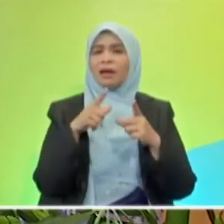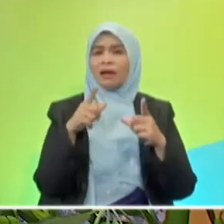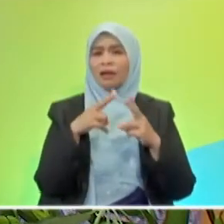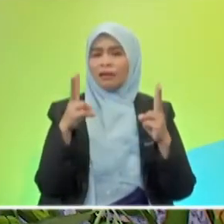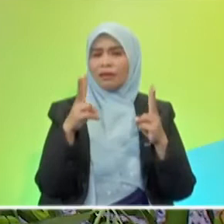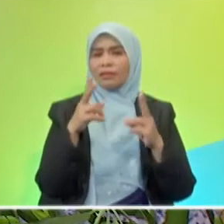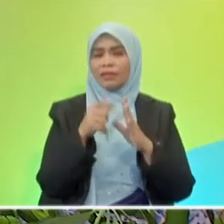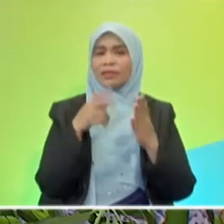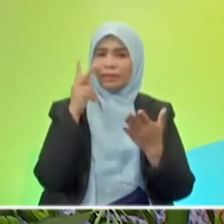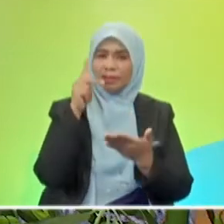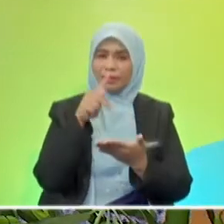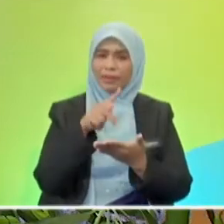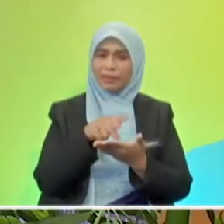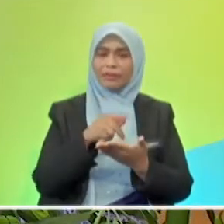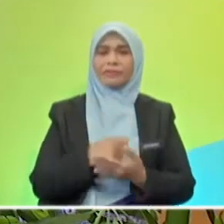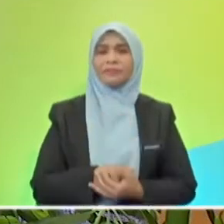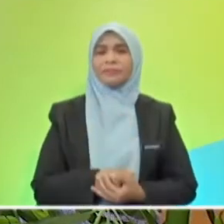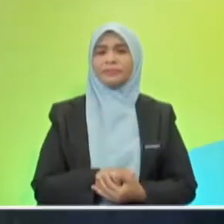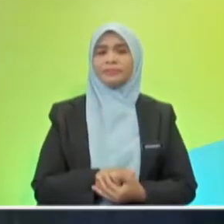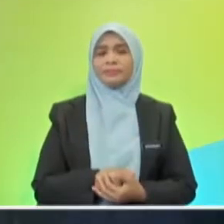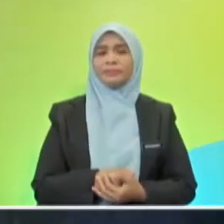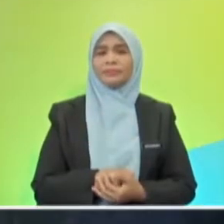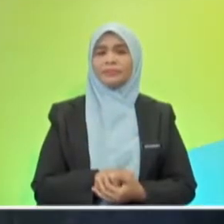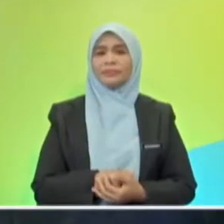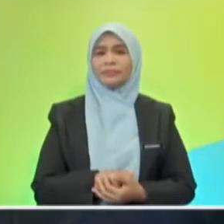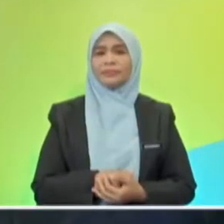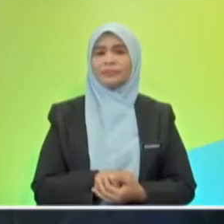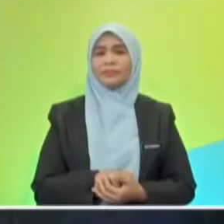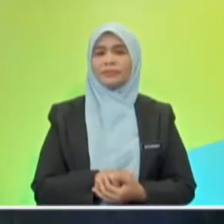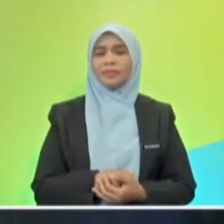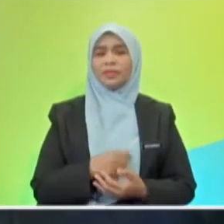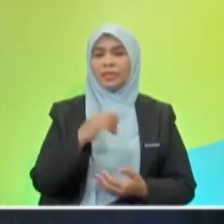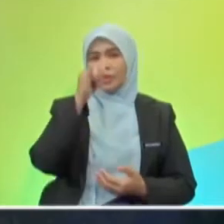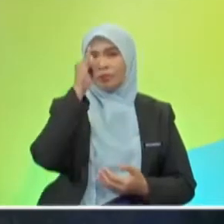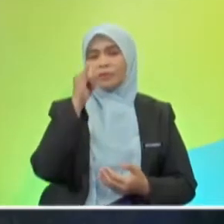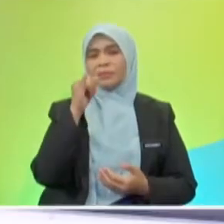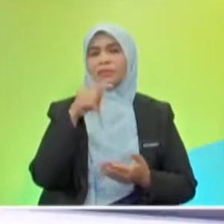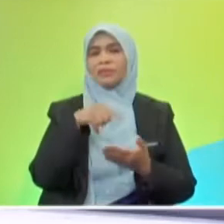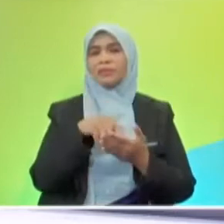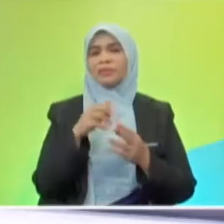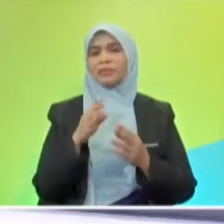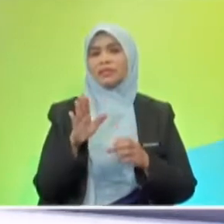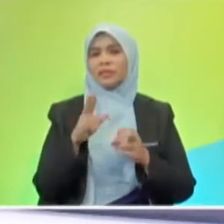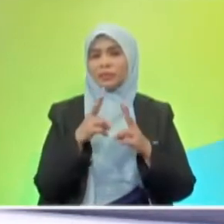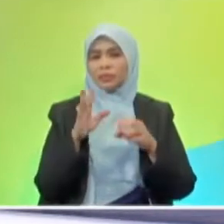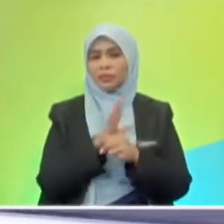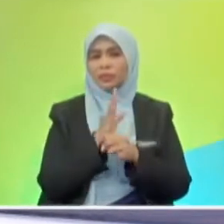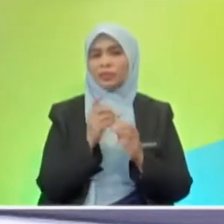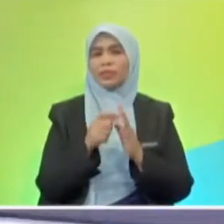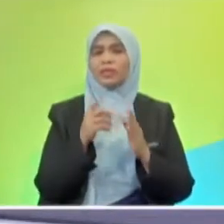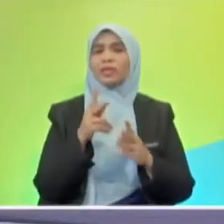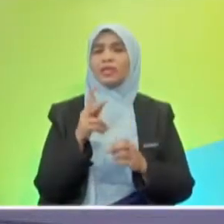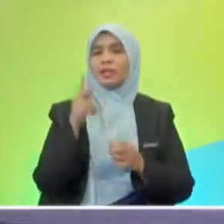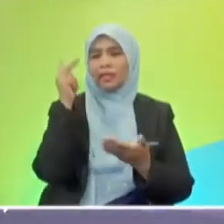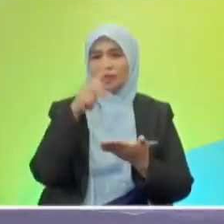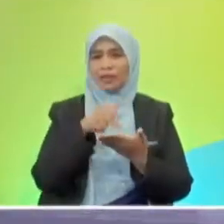seorang betul-betul Navy kita bagi bintang-segitiga Raffi Oke jadi imam Syafi'i ini adalah cukup terkenal dengan bersikap terbenam